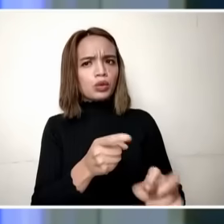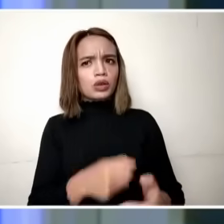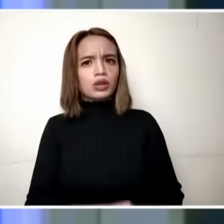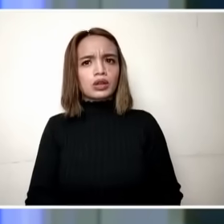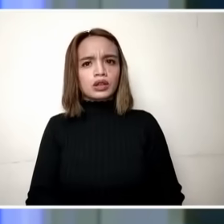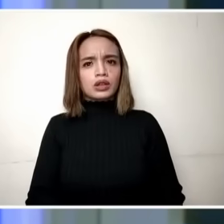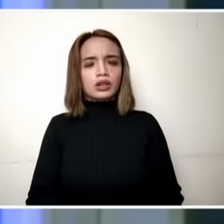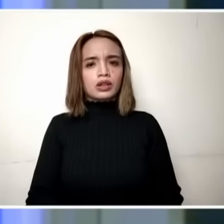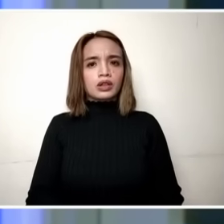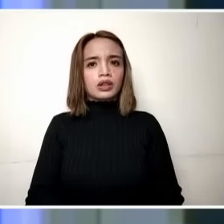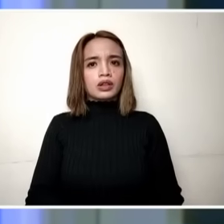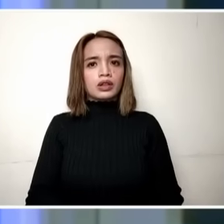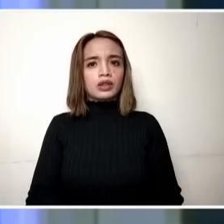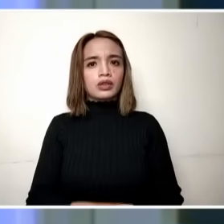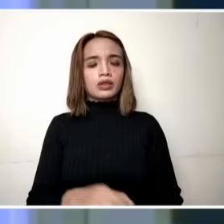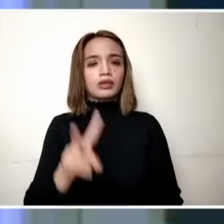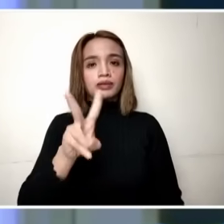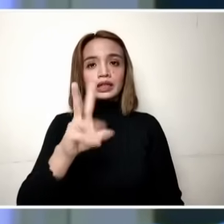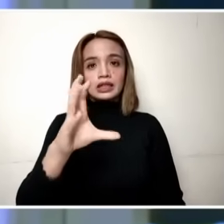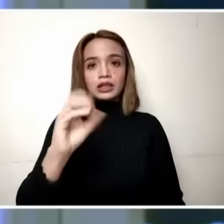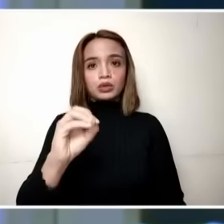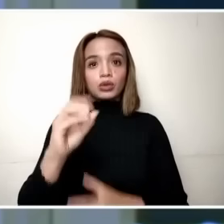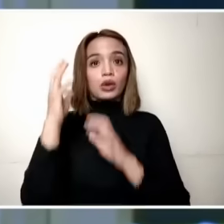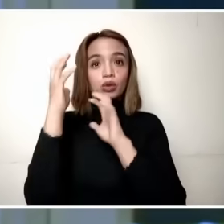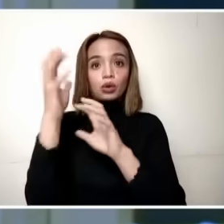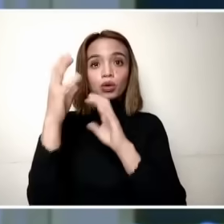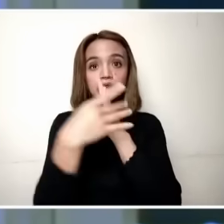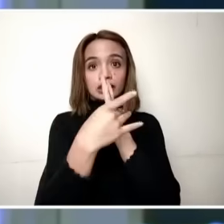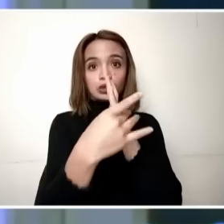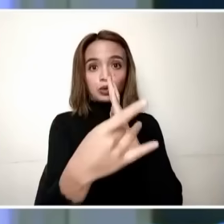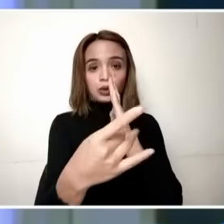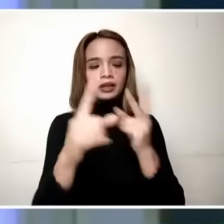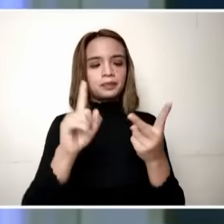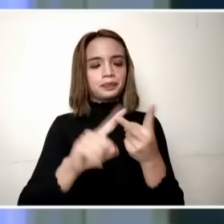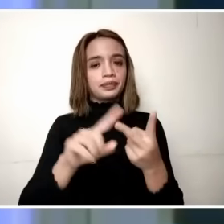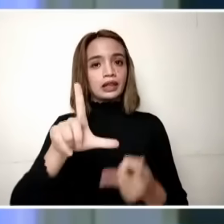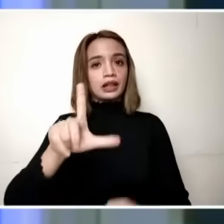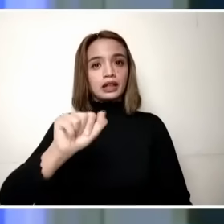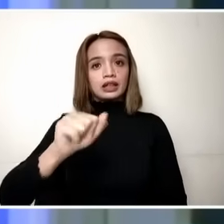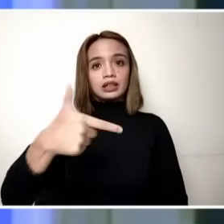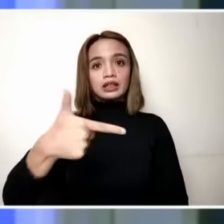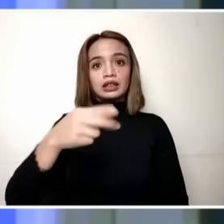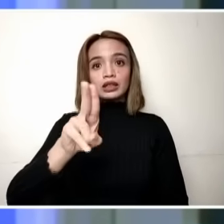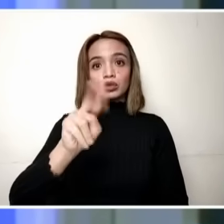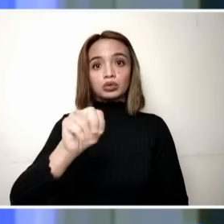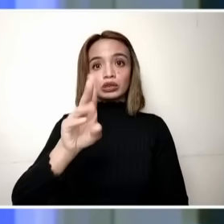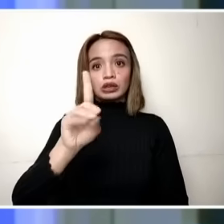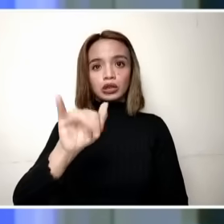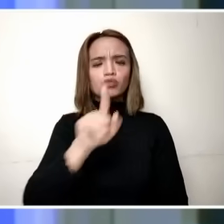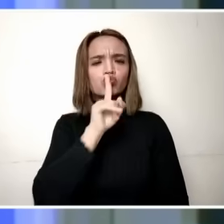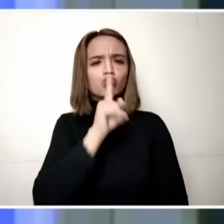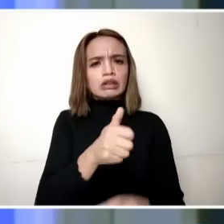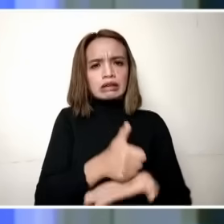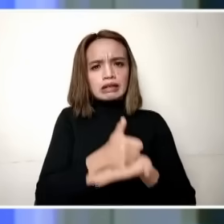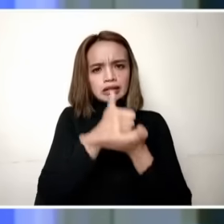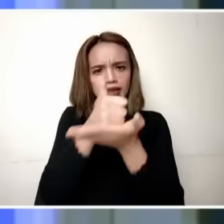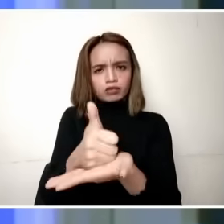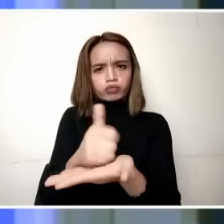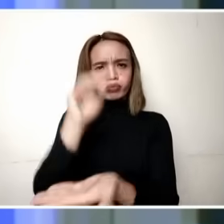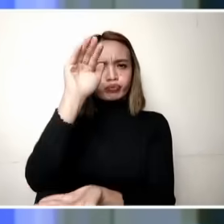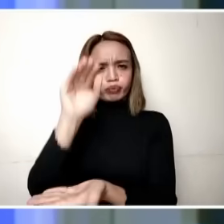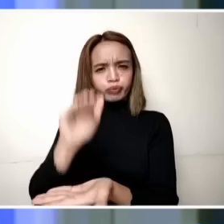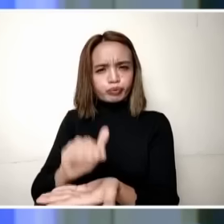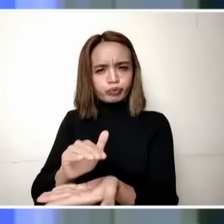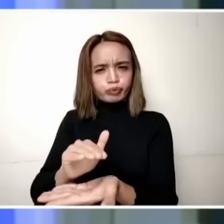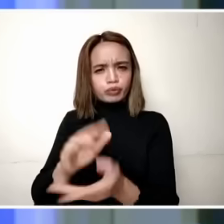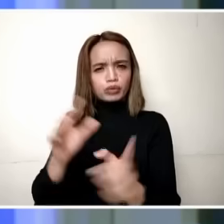coconut oil at lagundi para mabawasan ang sintomas ng mga pasyente na may mild COVID-19. Nagpapatrol,